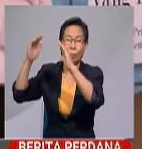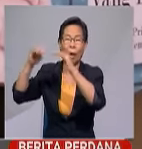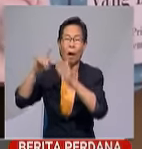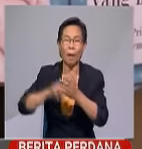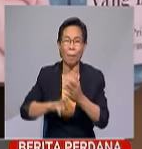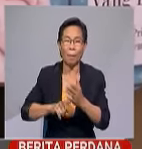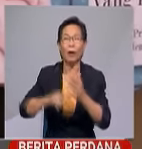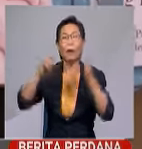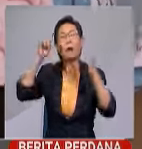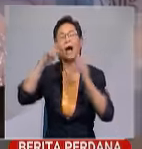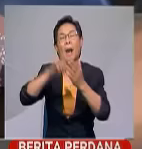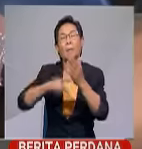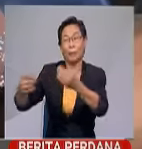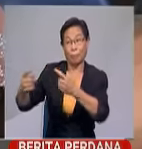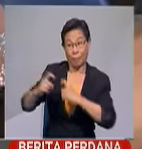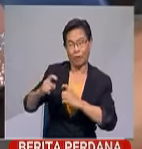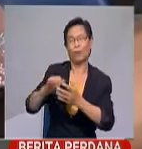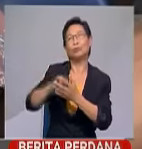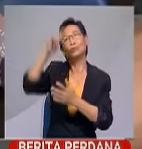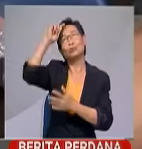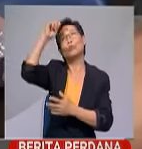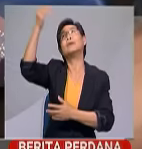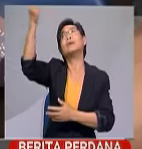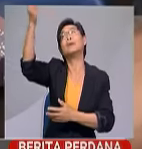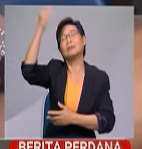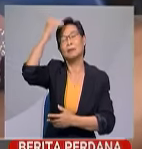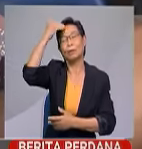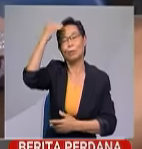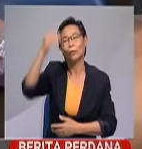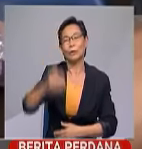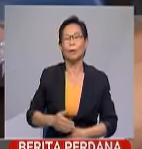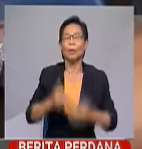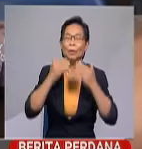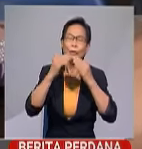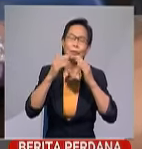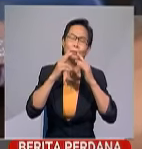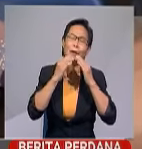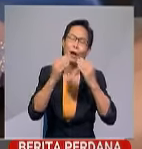ini, Tuhan saya yang tahulah kan. Perasaan sangat gembira. Cukup